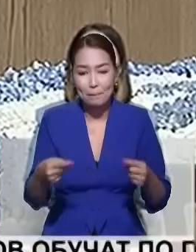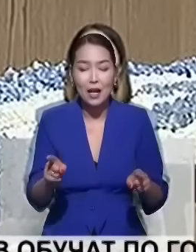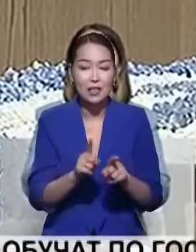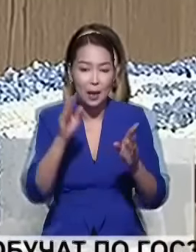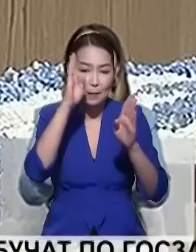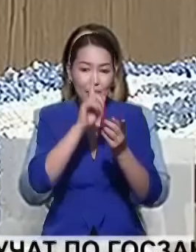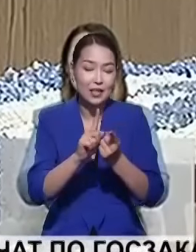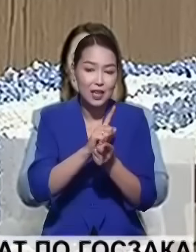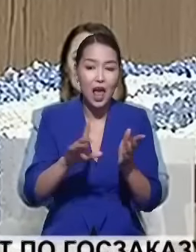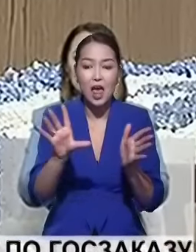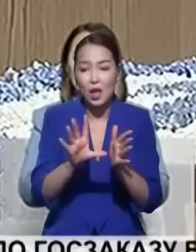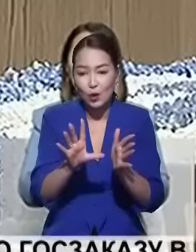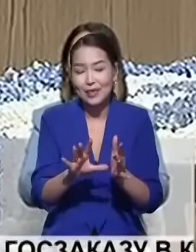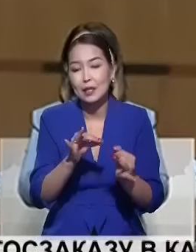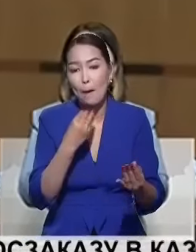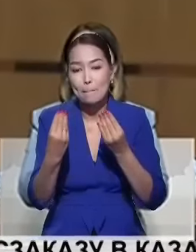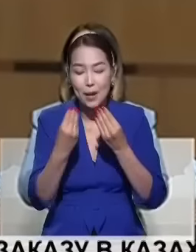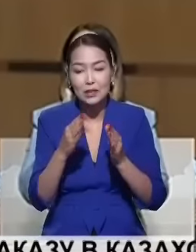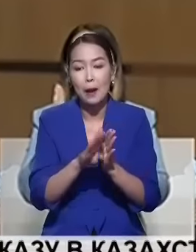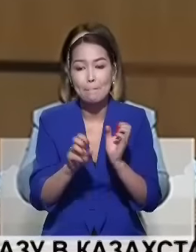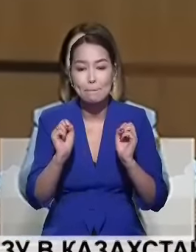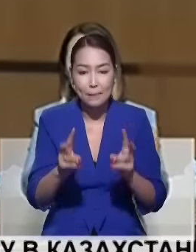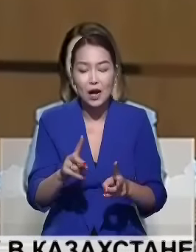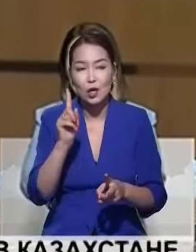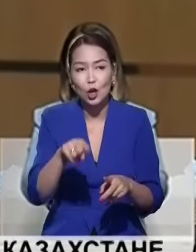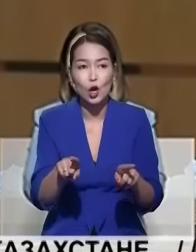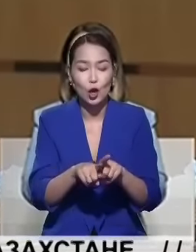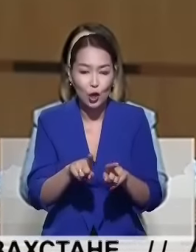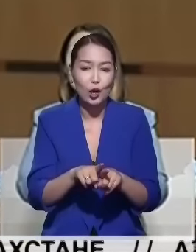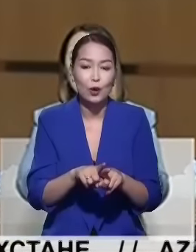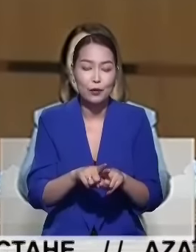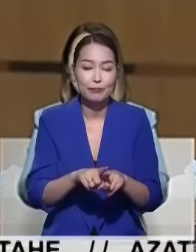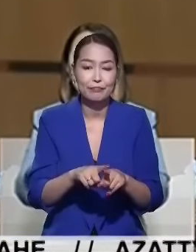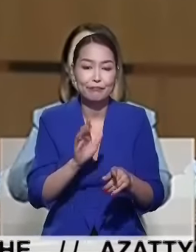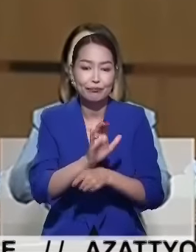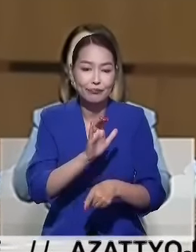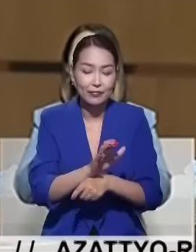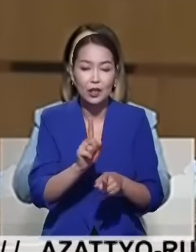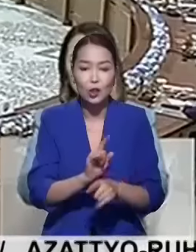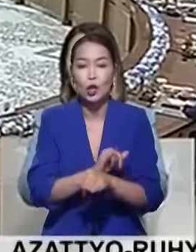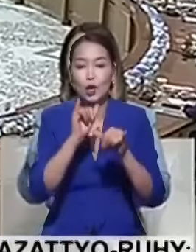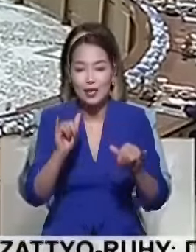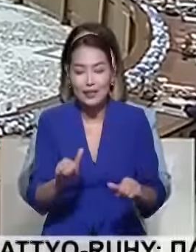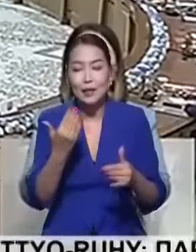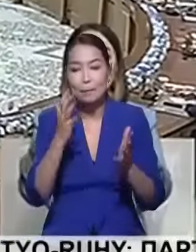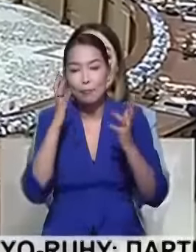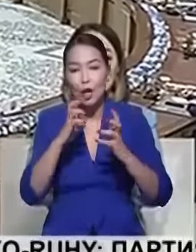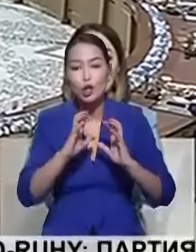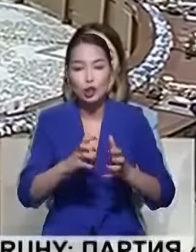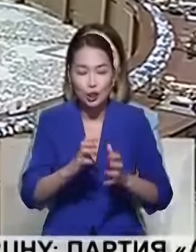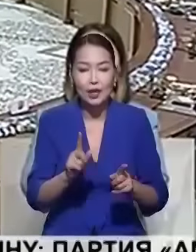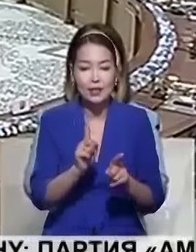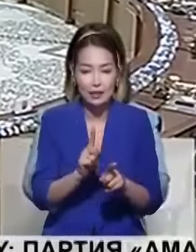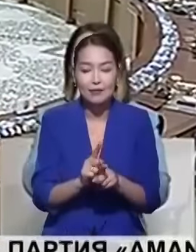климата, энергетическая и продовольственная безопасность, а также сбои в цепочках поставок, увеличивают серьезность геополитических